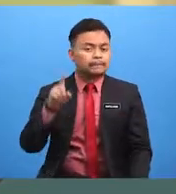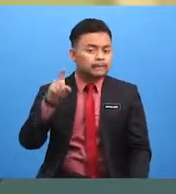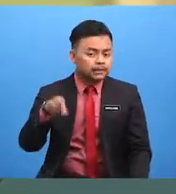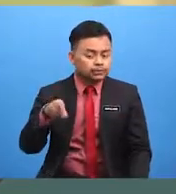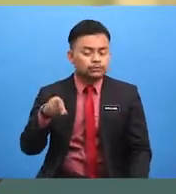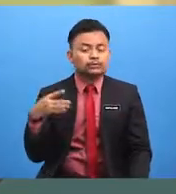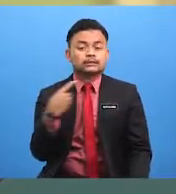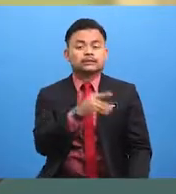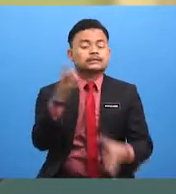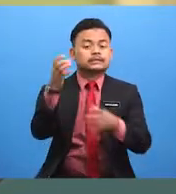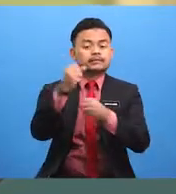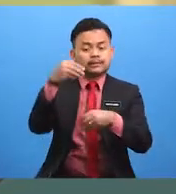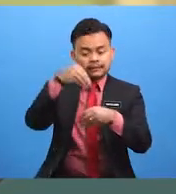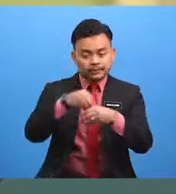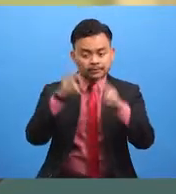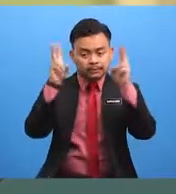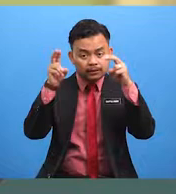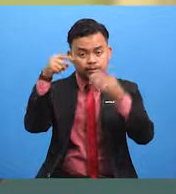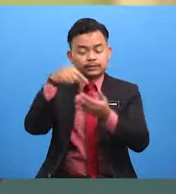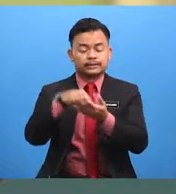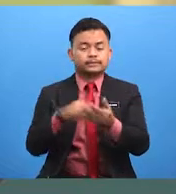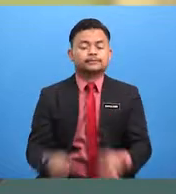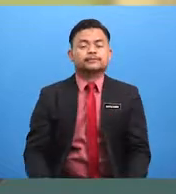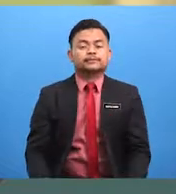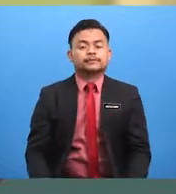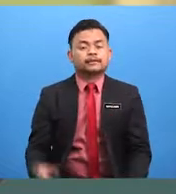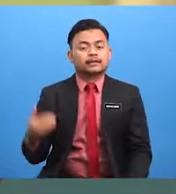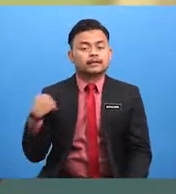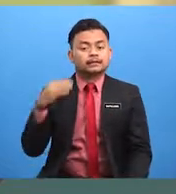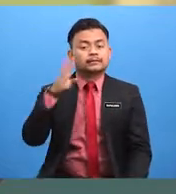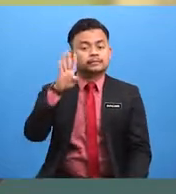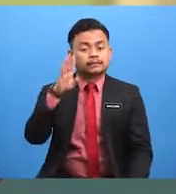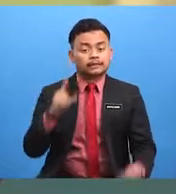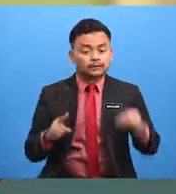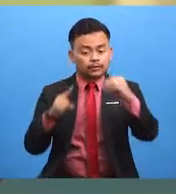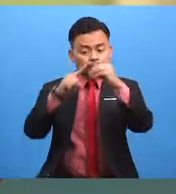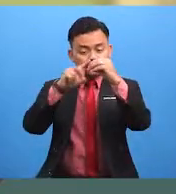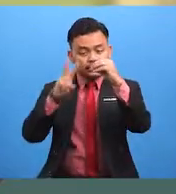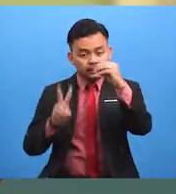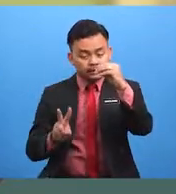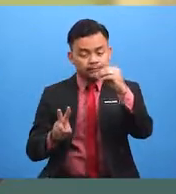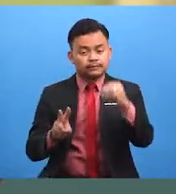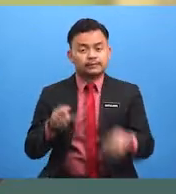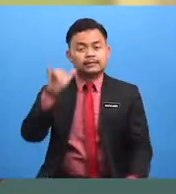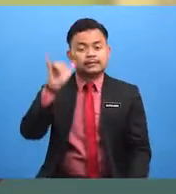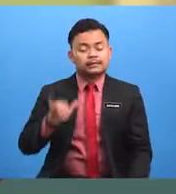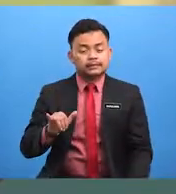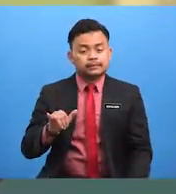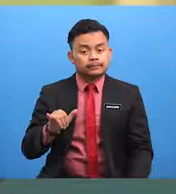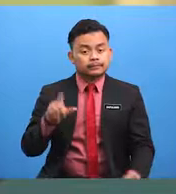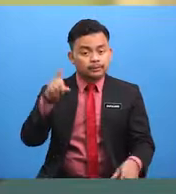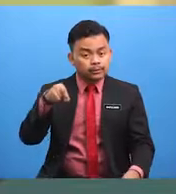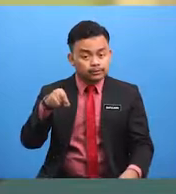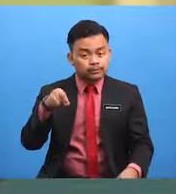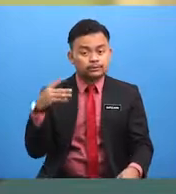ini? Terdapat 4 objektif yang perlu kita capai di akhir pembelajaran